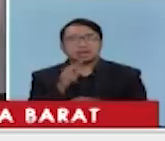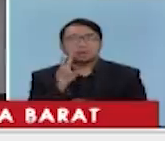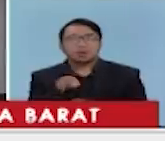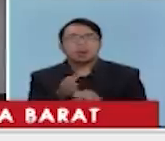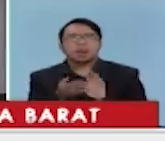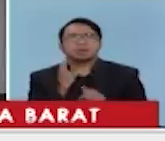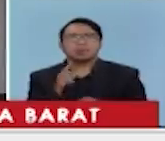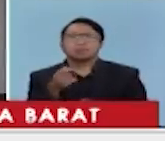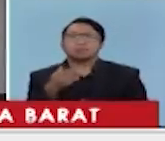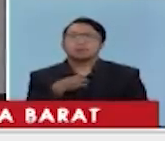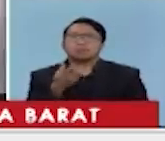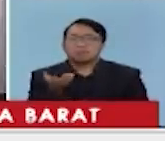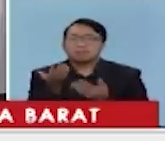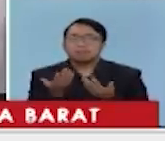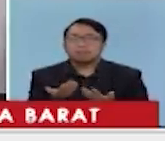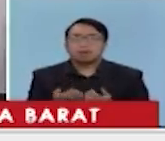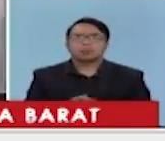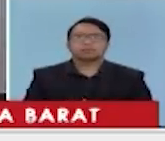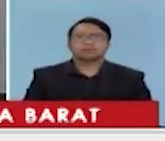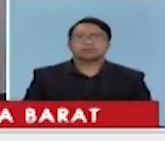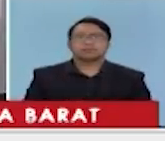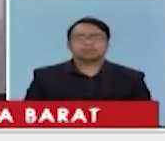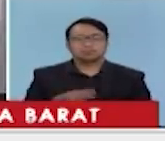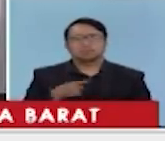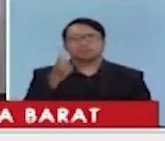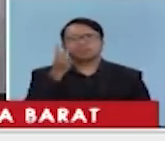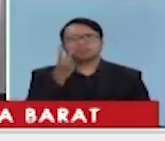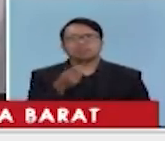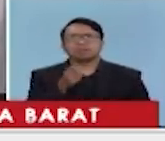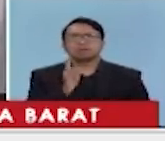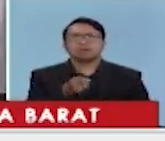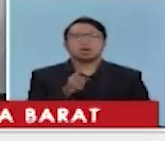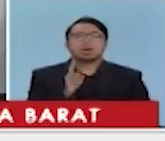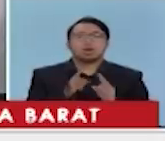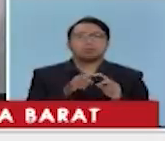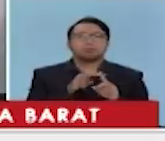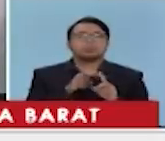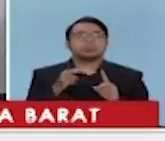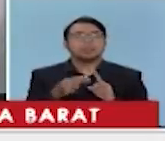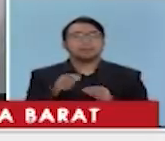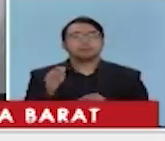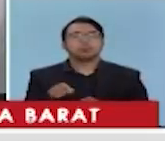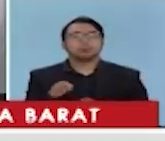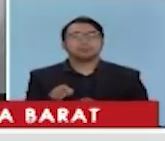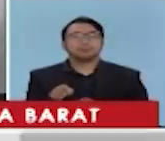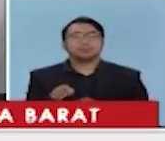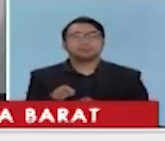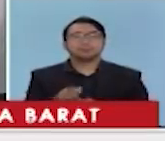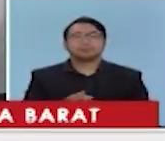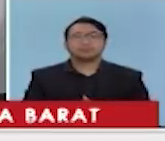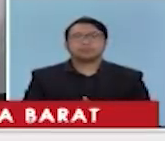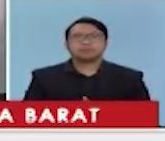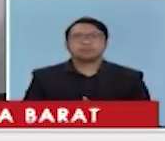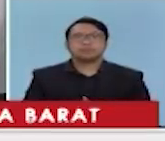Ya, saya melihatnya mungkin kalau dari sisi hukum, belum ada undang-undang